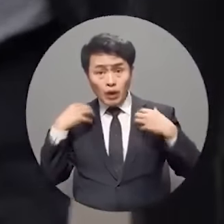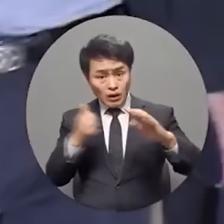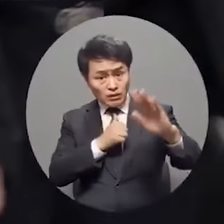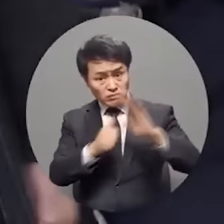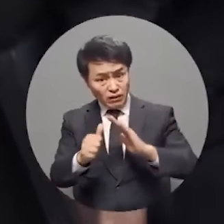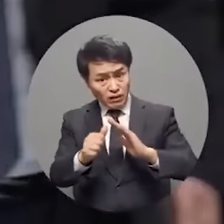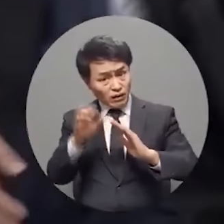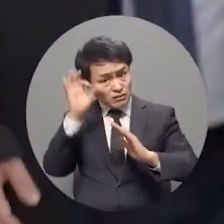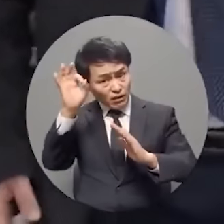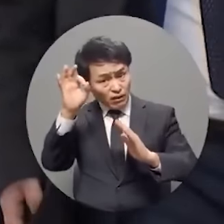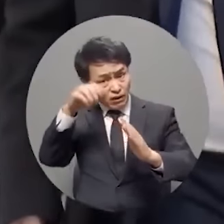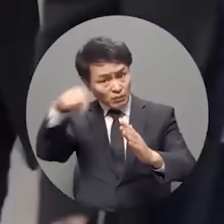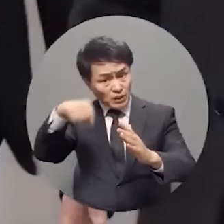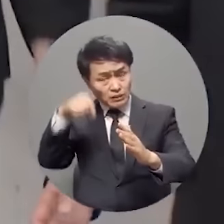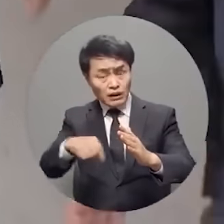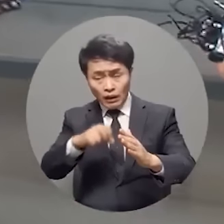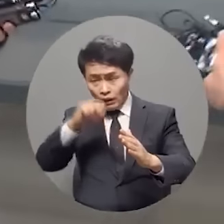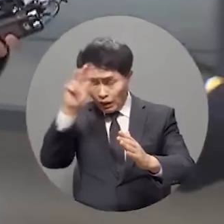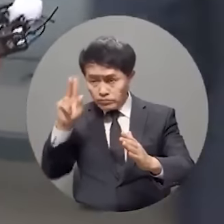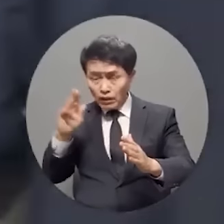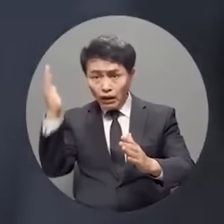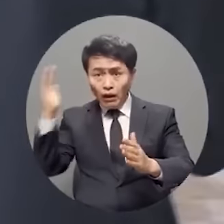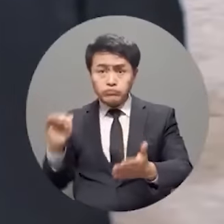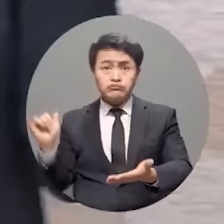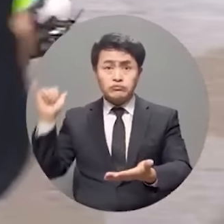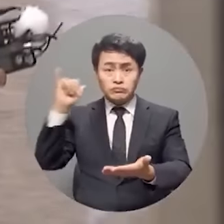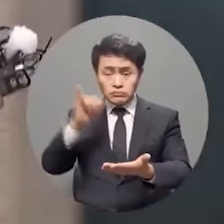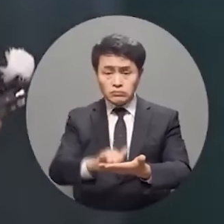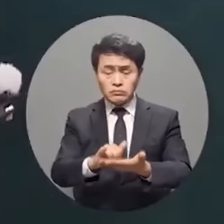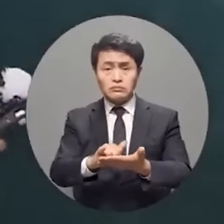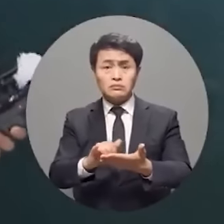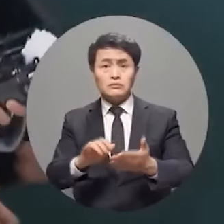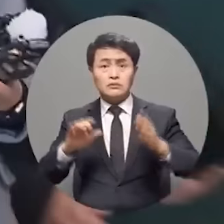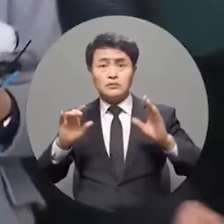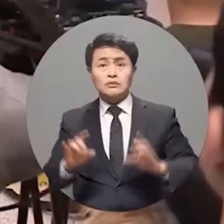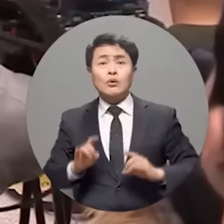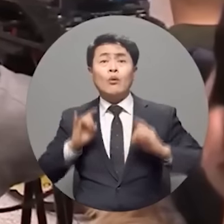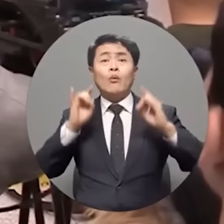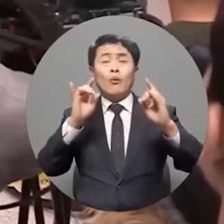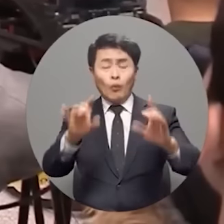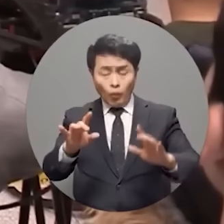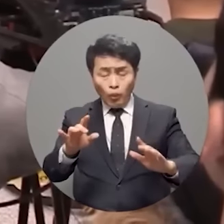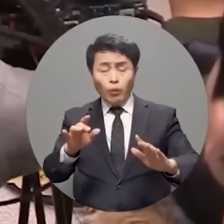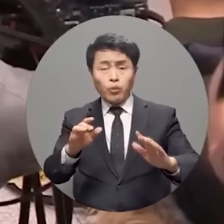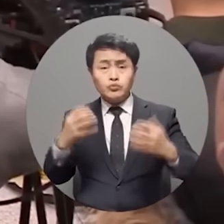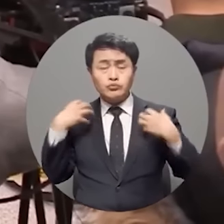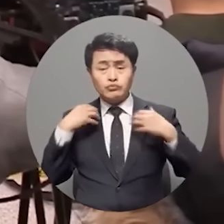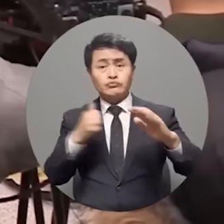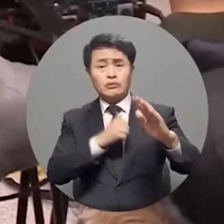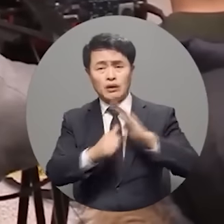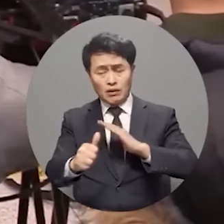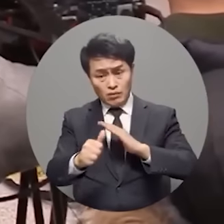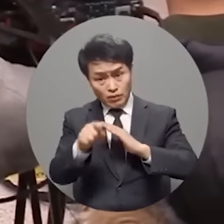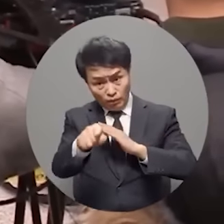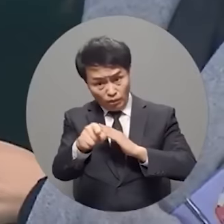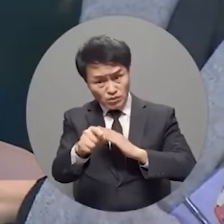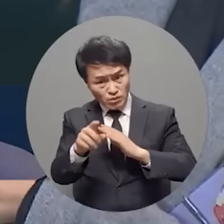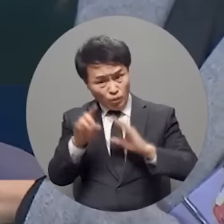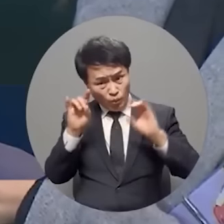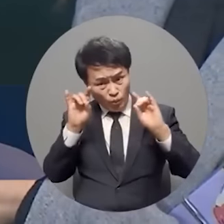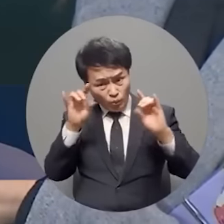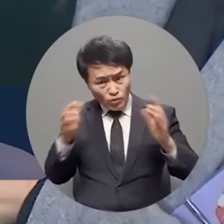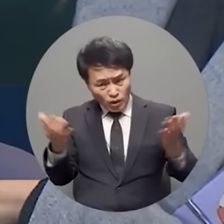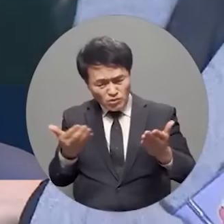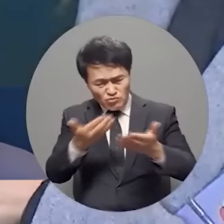느닷없이 귀국할 때만 해도 이종섭 대사는 호주 사로서 중요한 일을 하기 위해 왔다고 강조했습니다 방산